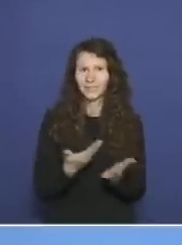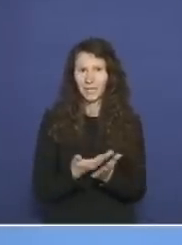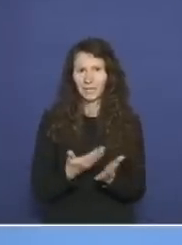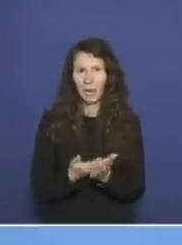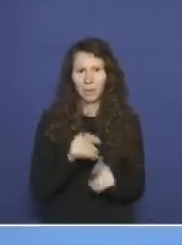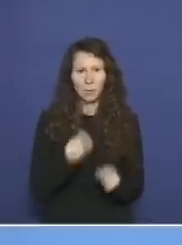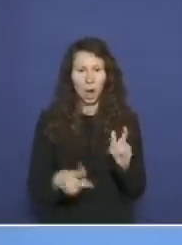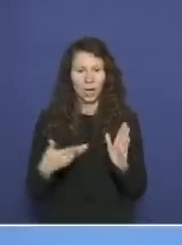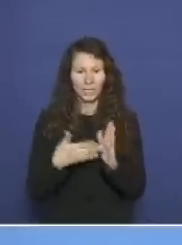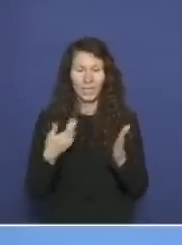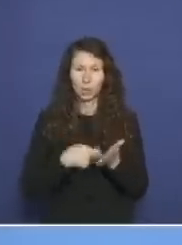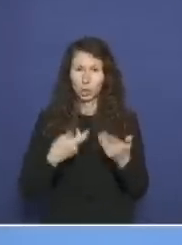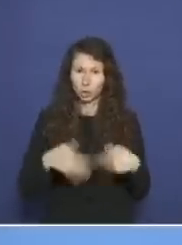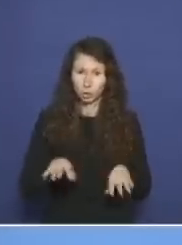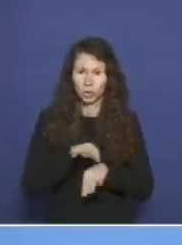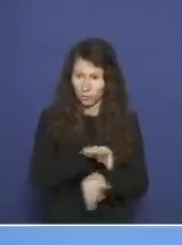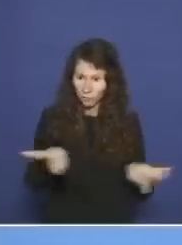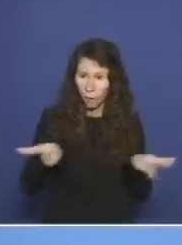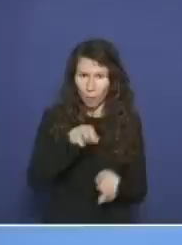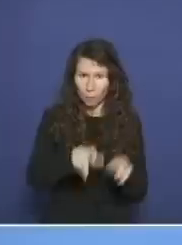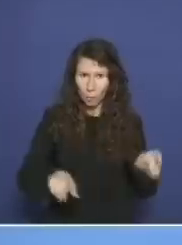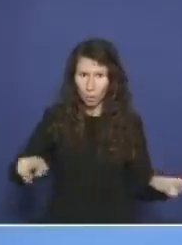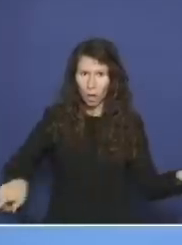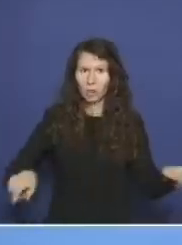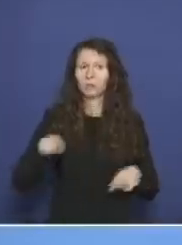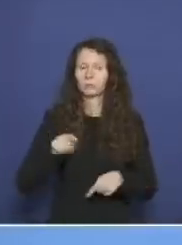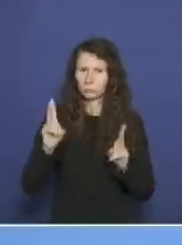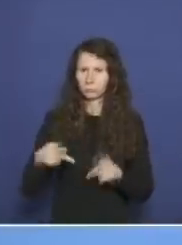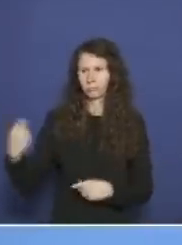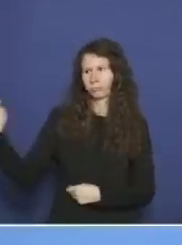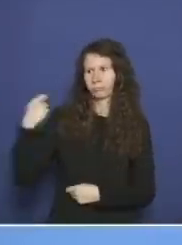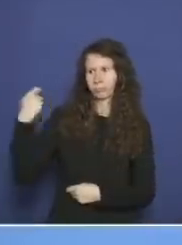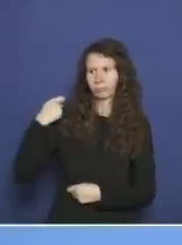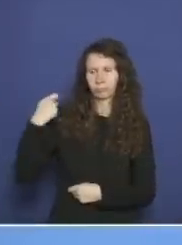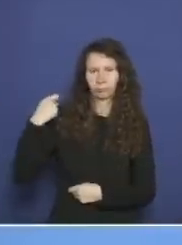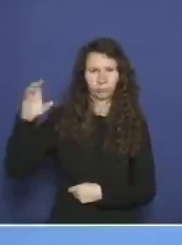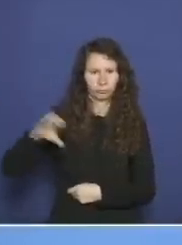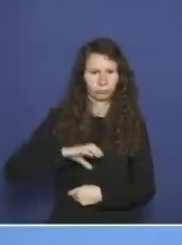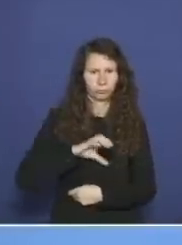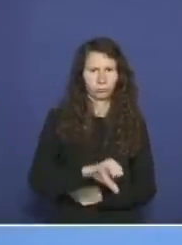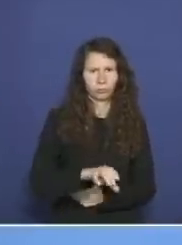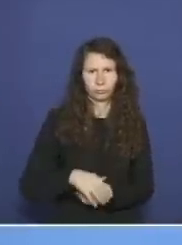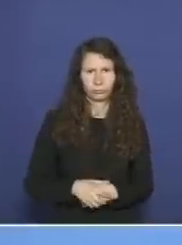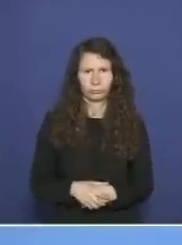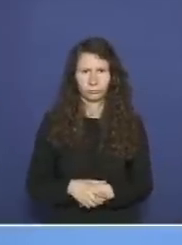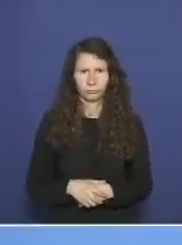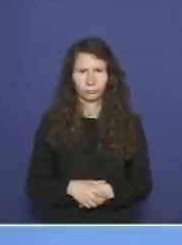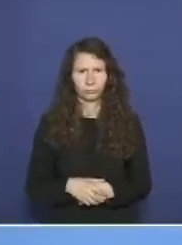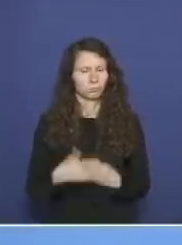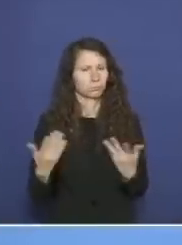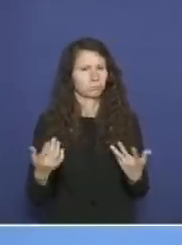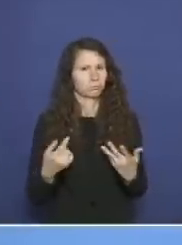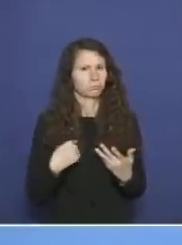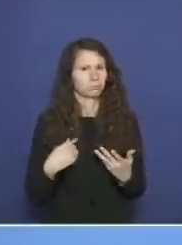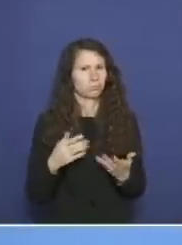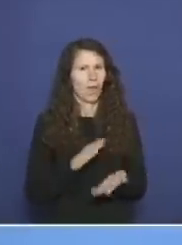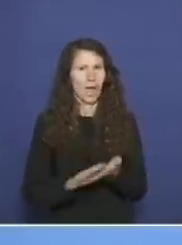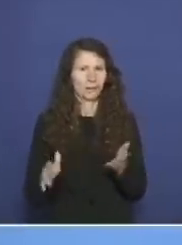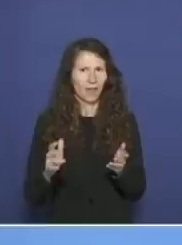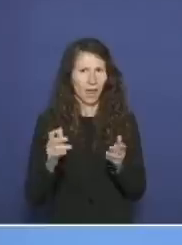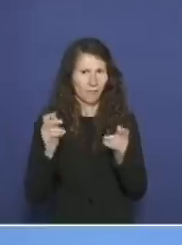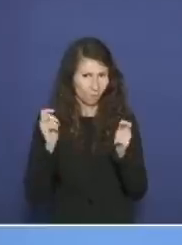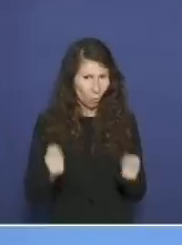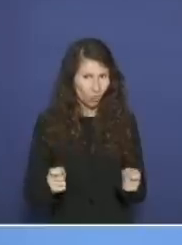die Bürger möglich zu machen, der dann eben entsprechend auch vergütet wird. Und jetzt schlage ich einfach mal vor, dass wir jetzt